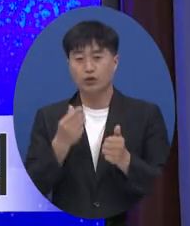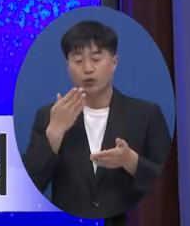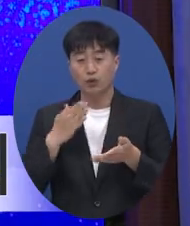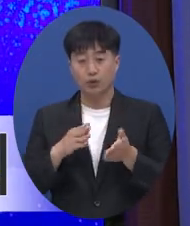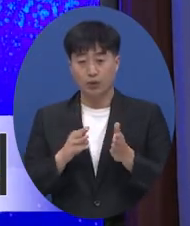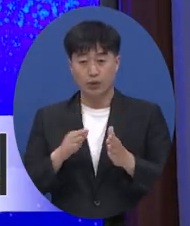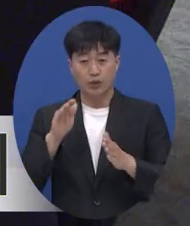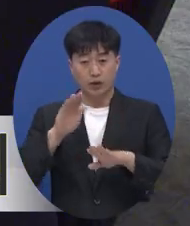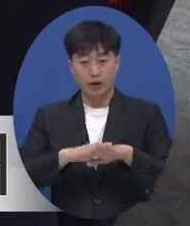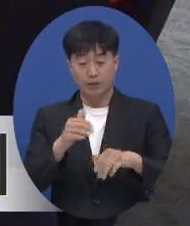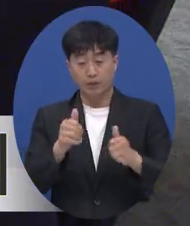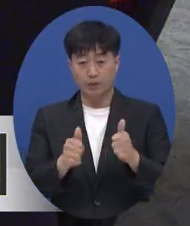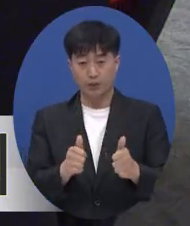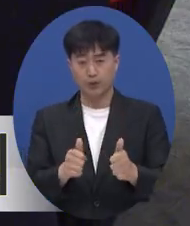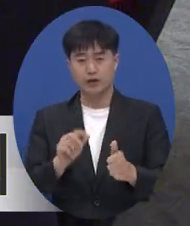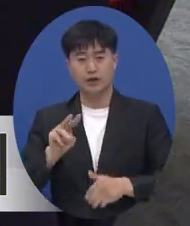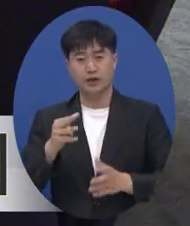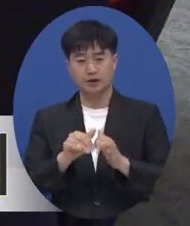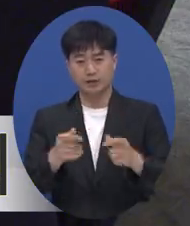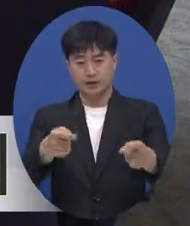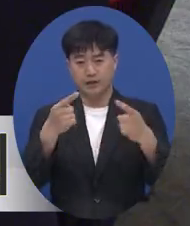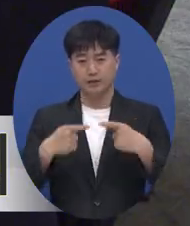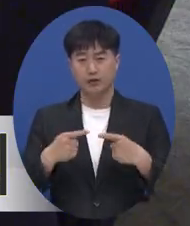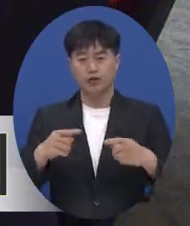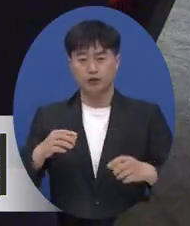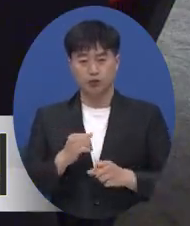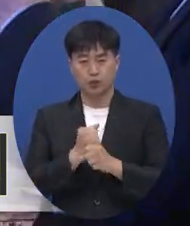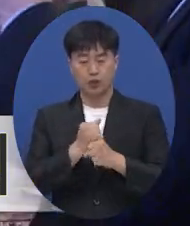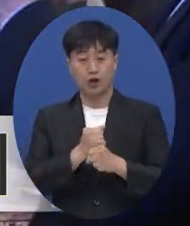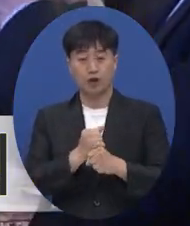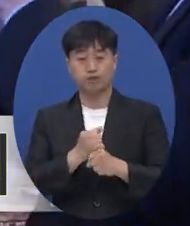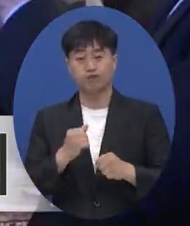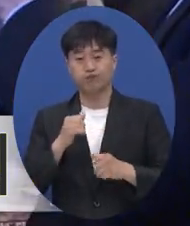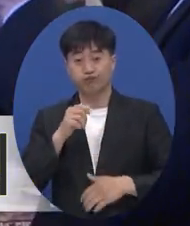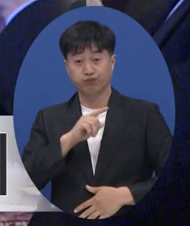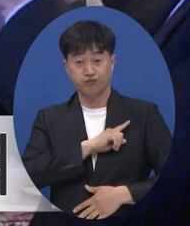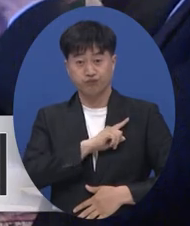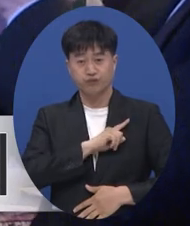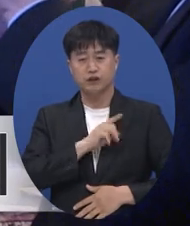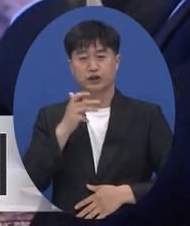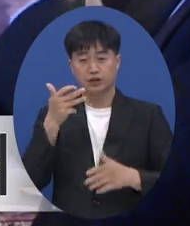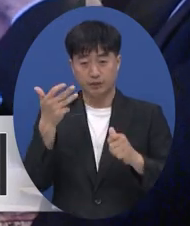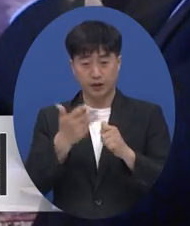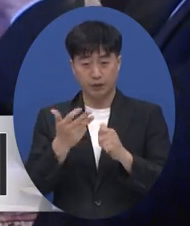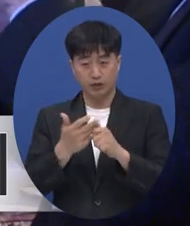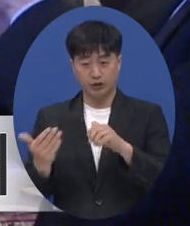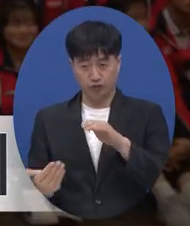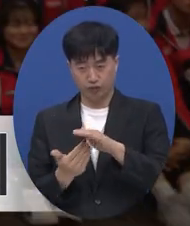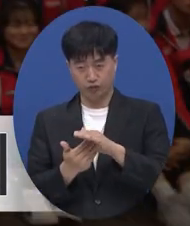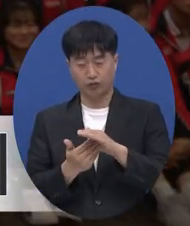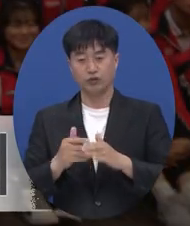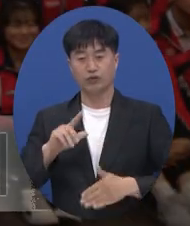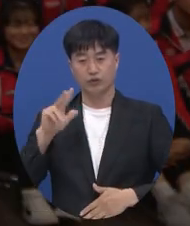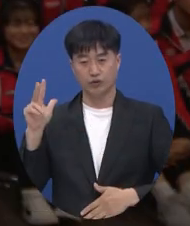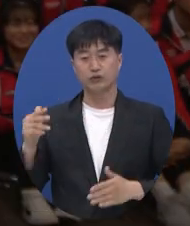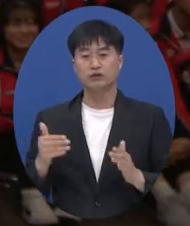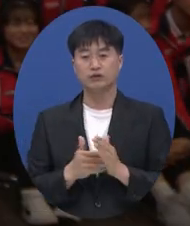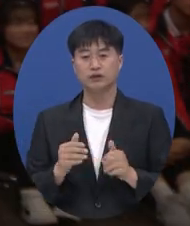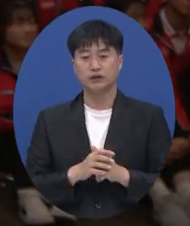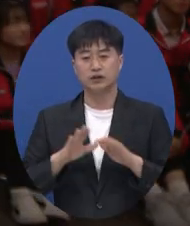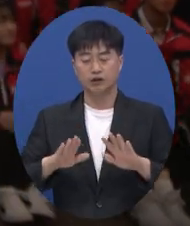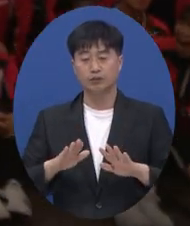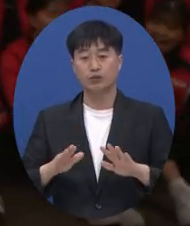대표 선수단 등 300여명이 참석해 종합우승 18연패 달성 의지를 다졌습니다 이번